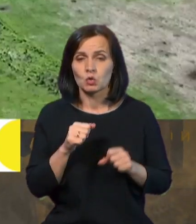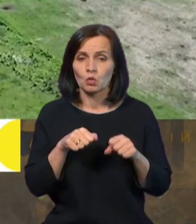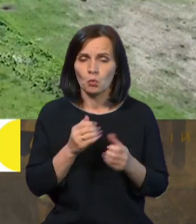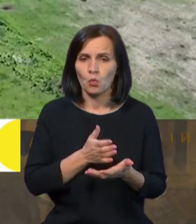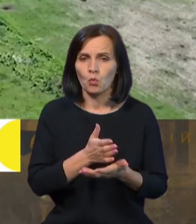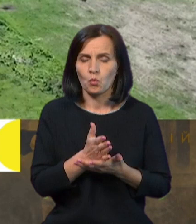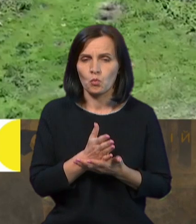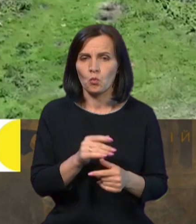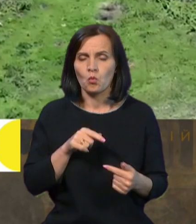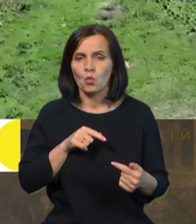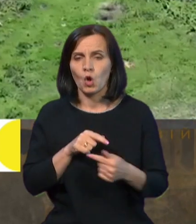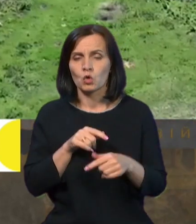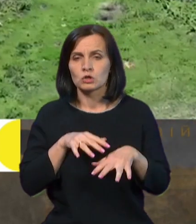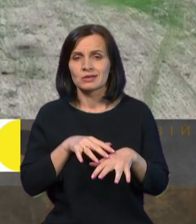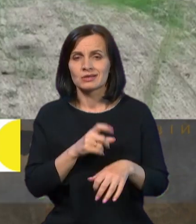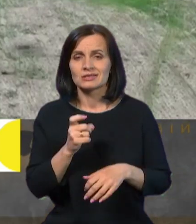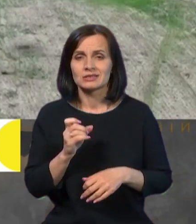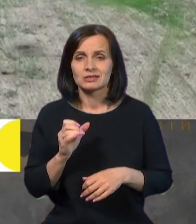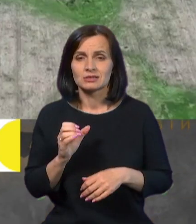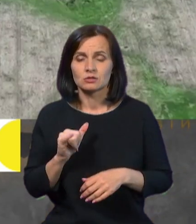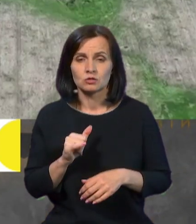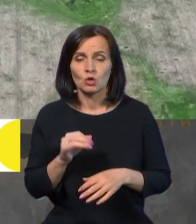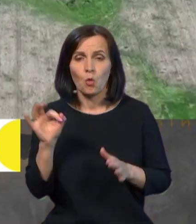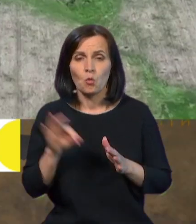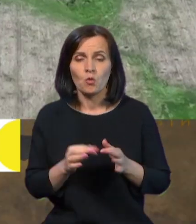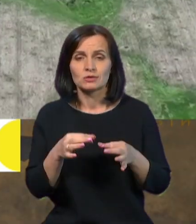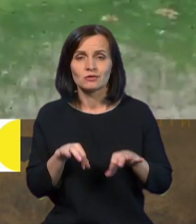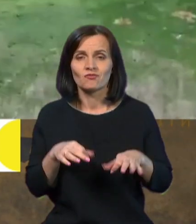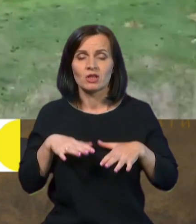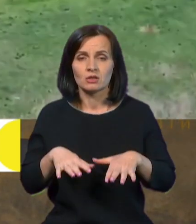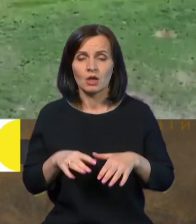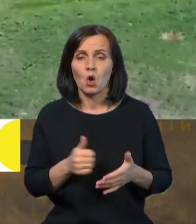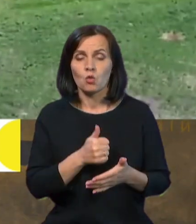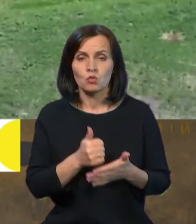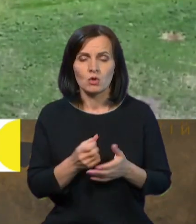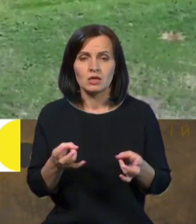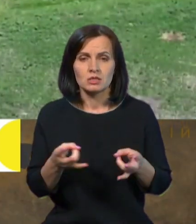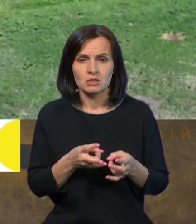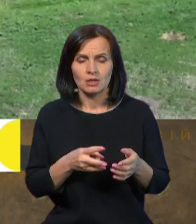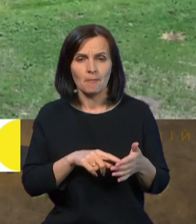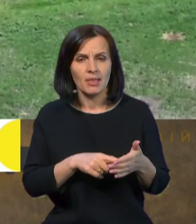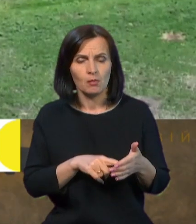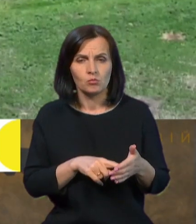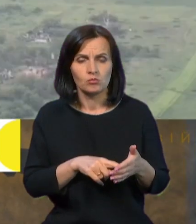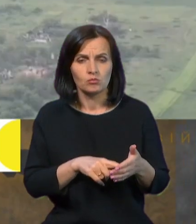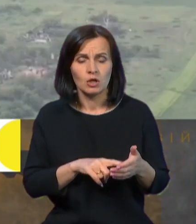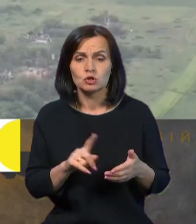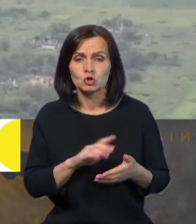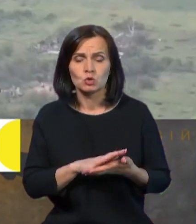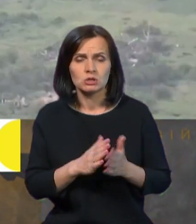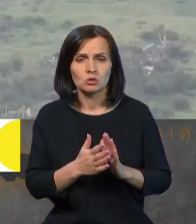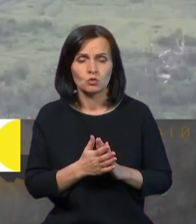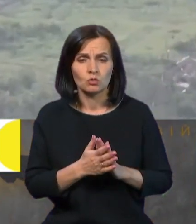напрямок контрнаступу ЗСУ в моменті звільнення Криму. І головне, варто на чому наполягати, що